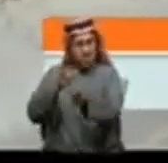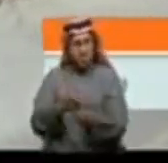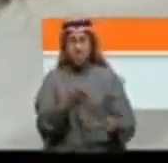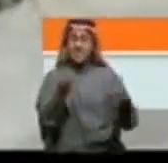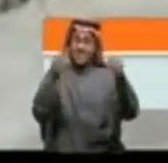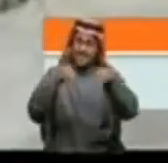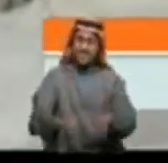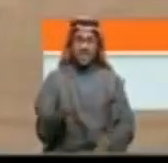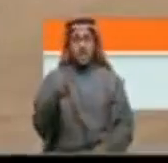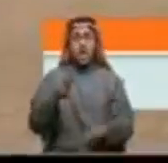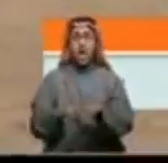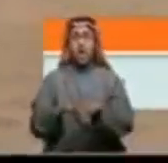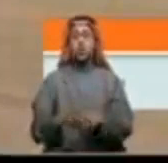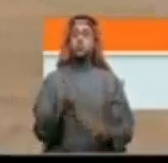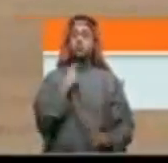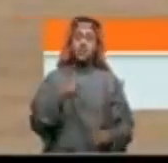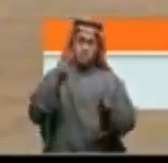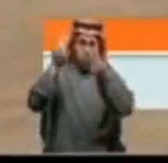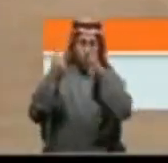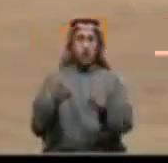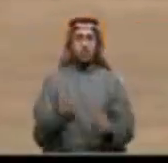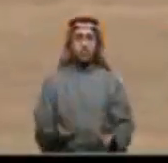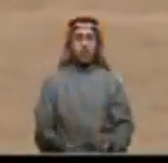اقتحموا منطقة قبر يوسف.